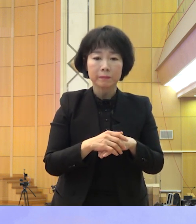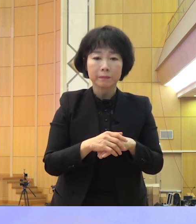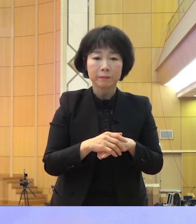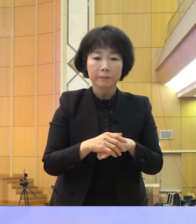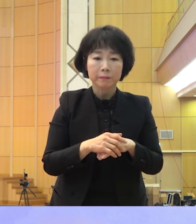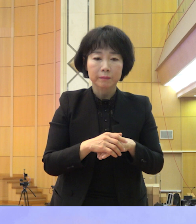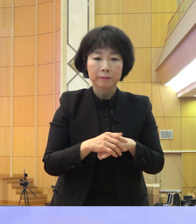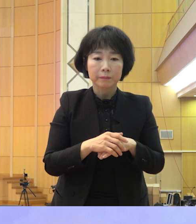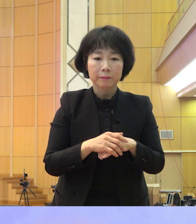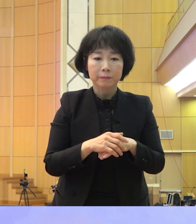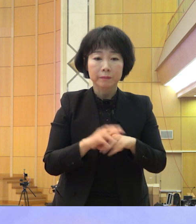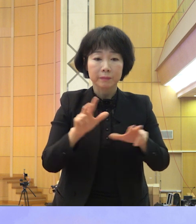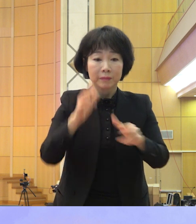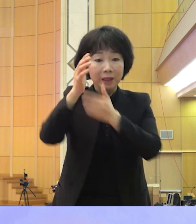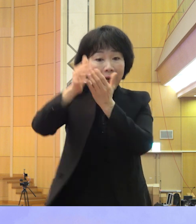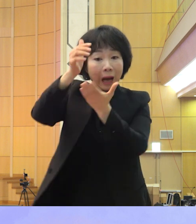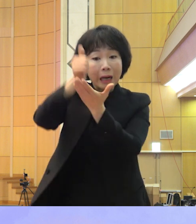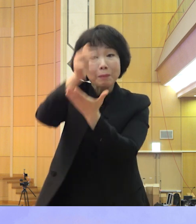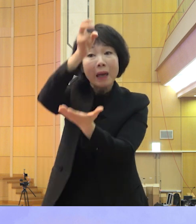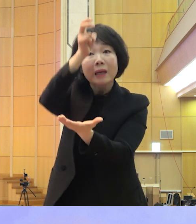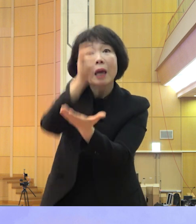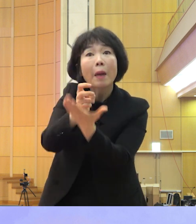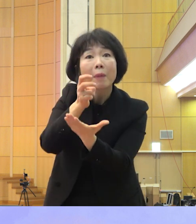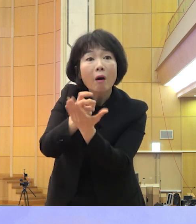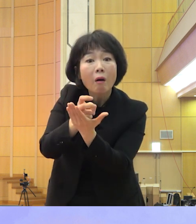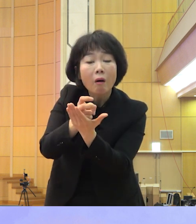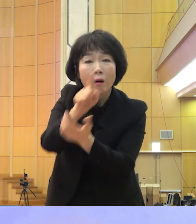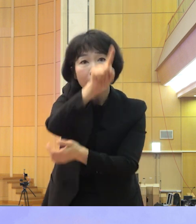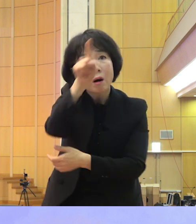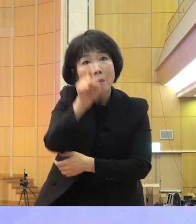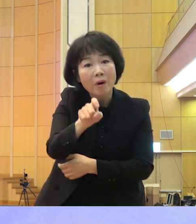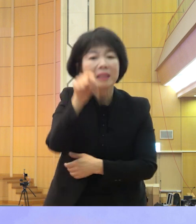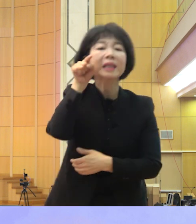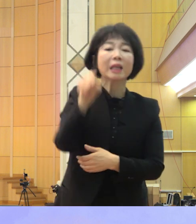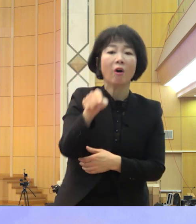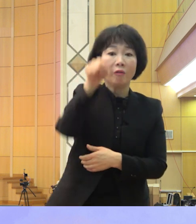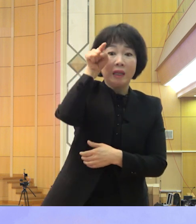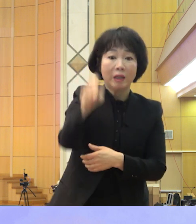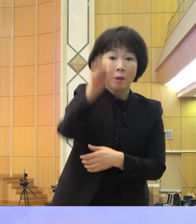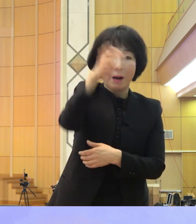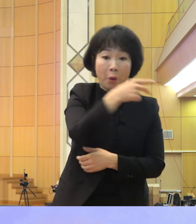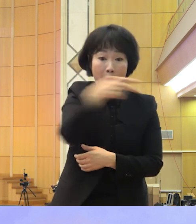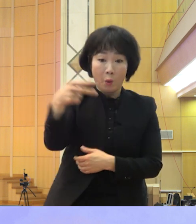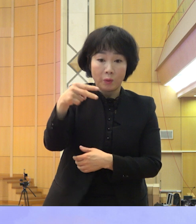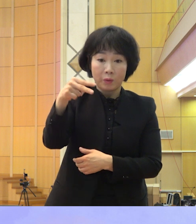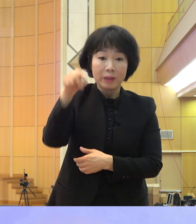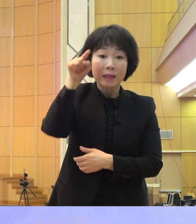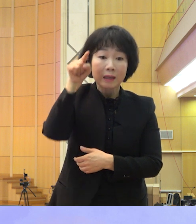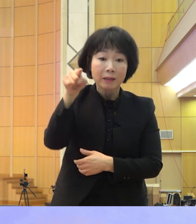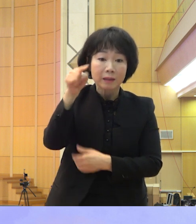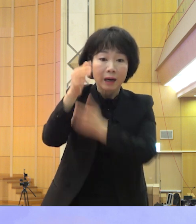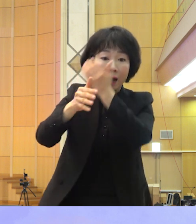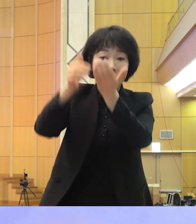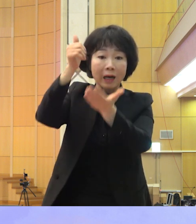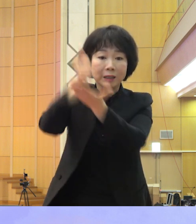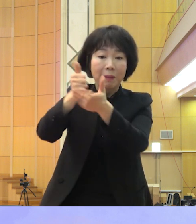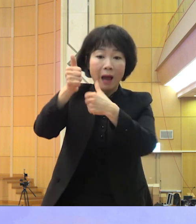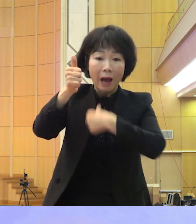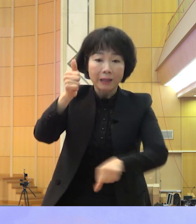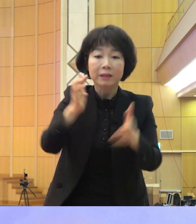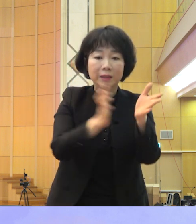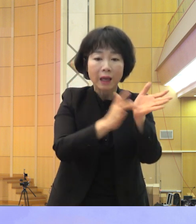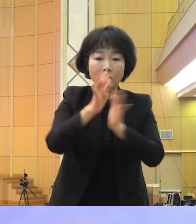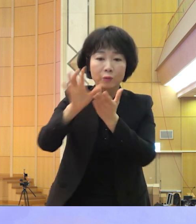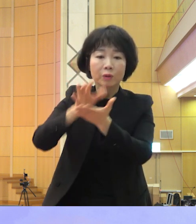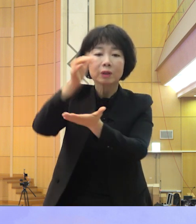계명이 아니고, 지금 하나님의 계명이라고 하는 것은 바로 이것이다. 곧 그의 아들